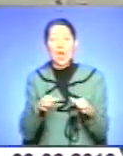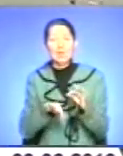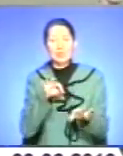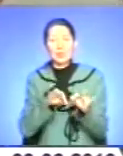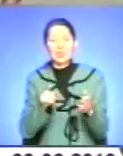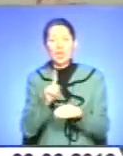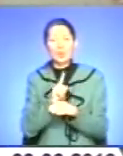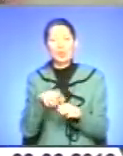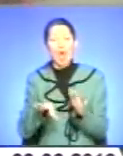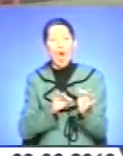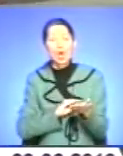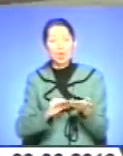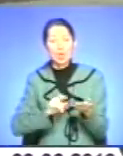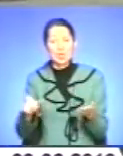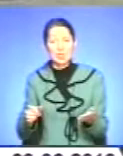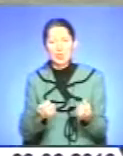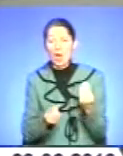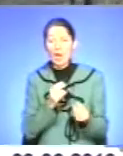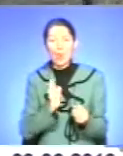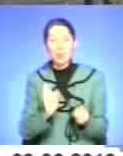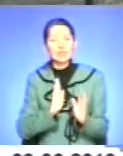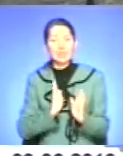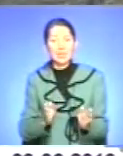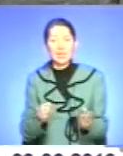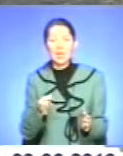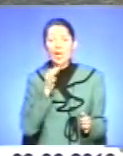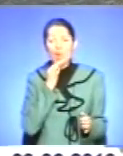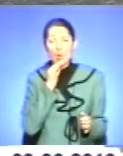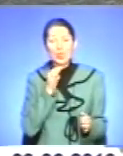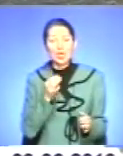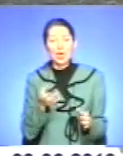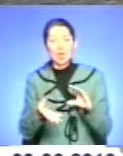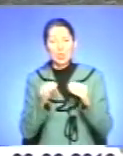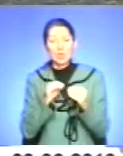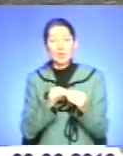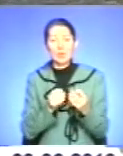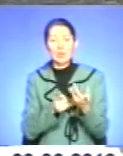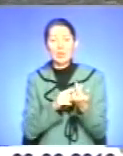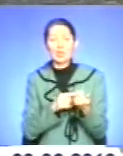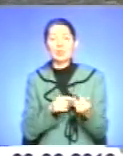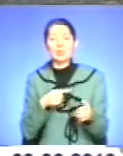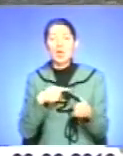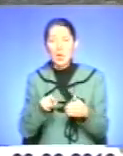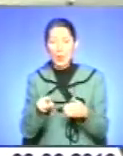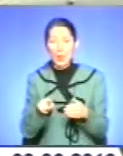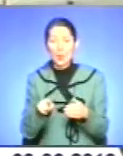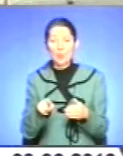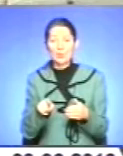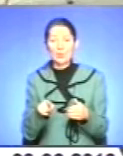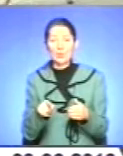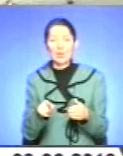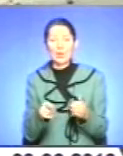журналістів. Гра була не лише захоплюючою, а й результативною. Кількості забитих м'ячів забракло